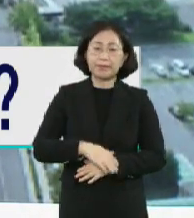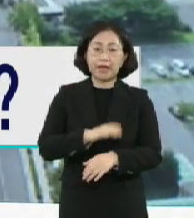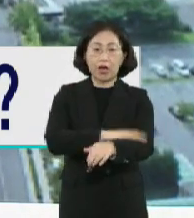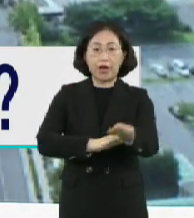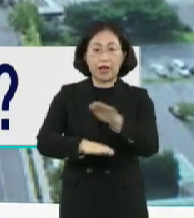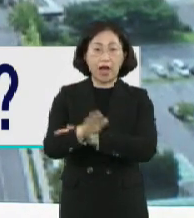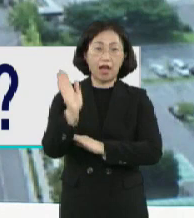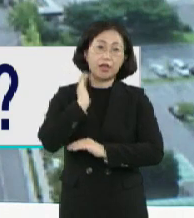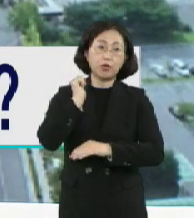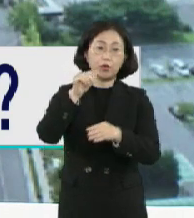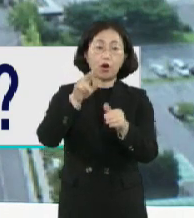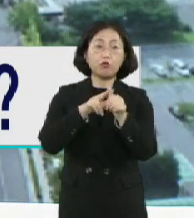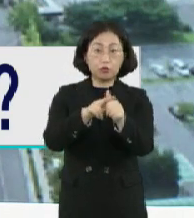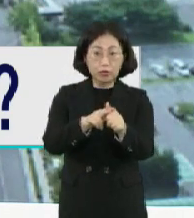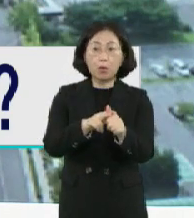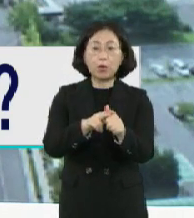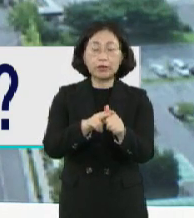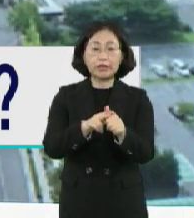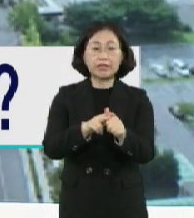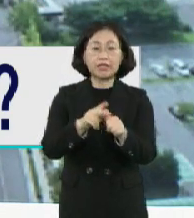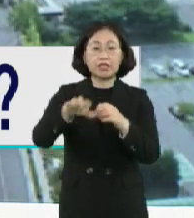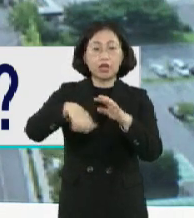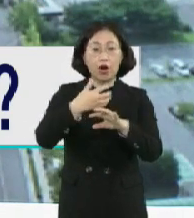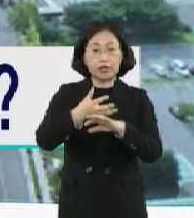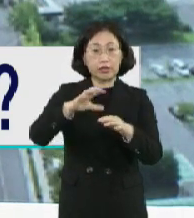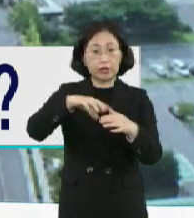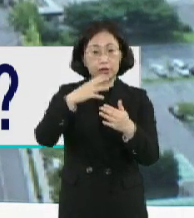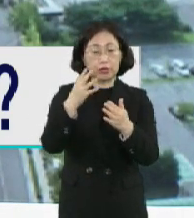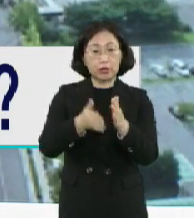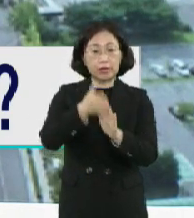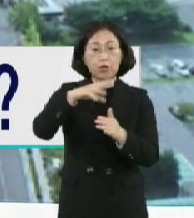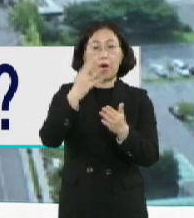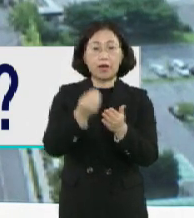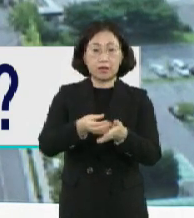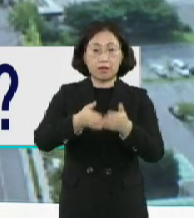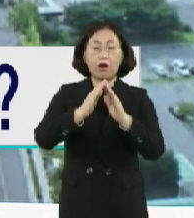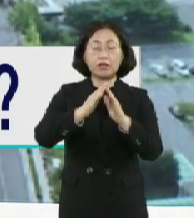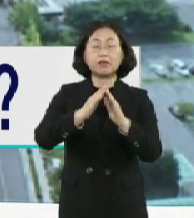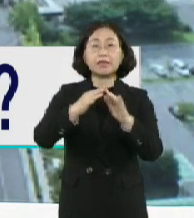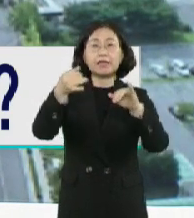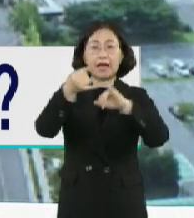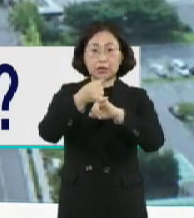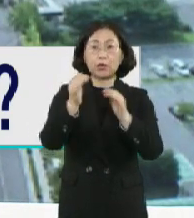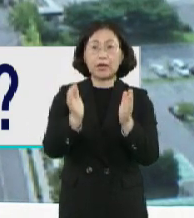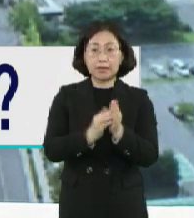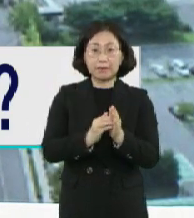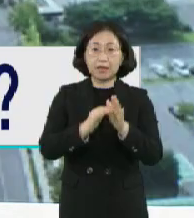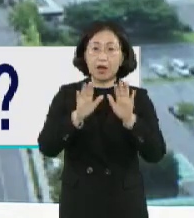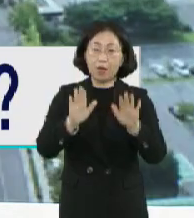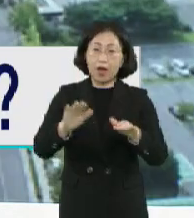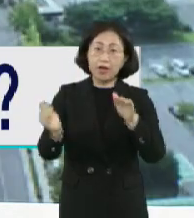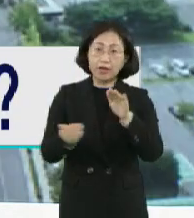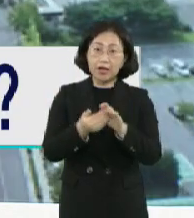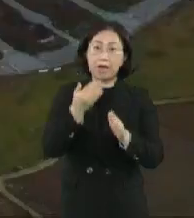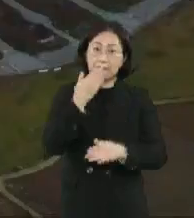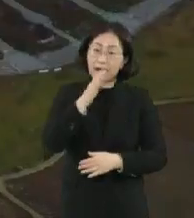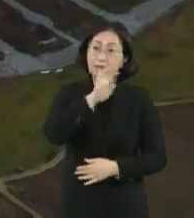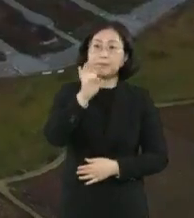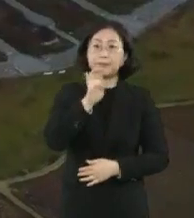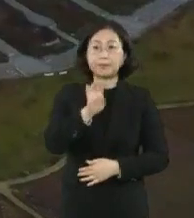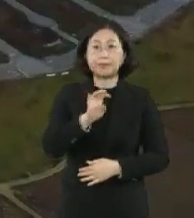약속했습니다 이번엔 과연 혁신도시 완성이 가능할까요 서울방송 센터 김성민 기자 입니다